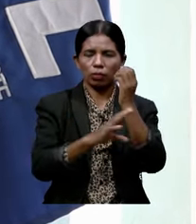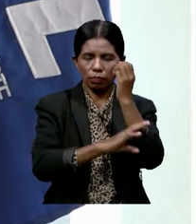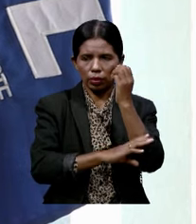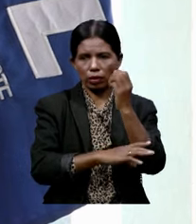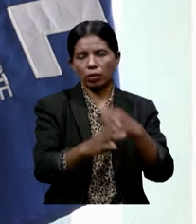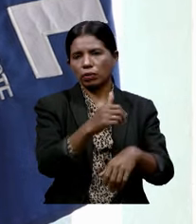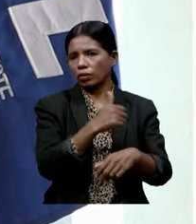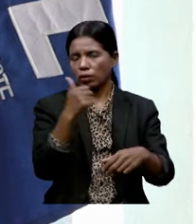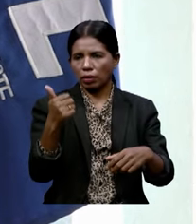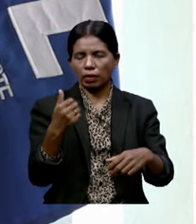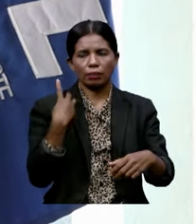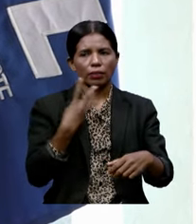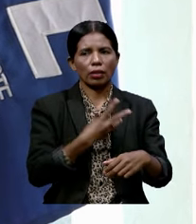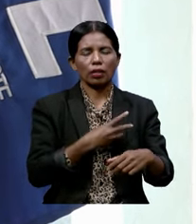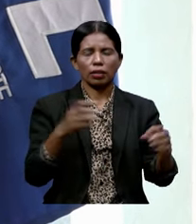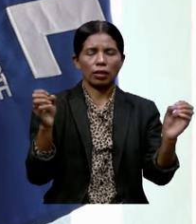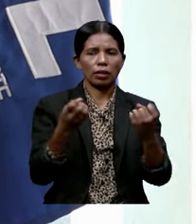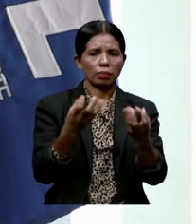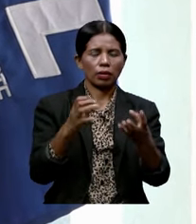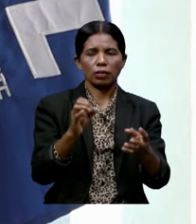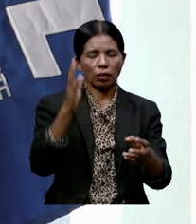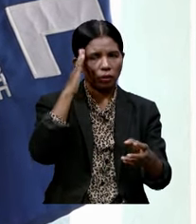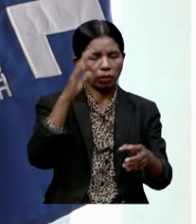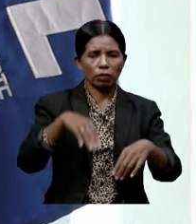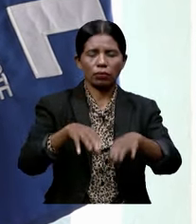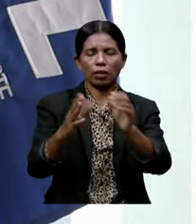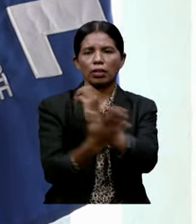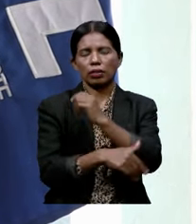ta karik me ita lalika barak lalika hanoi at bafa bara liu